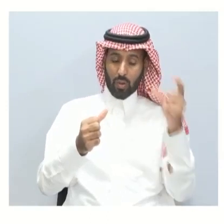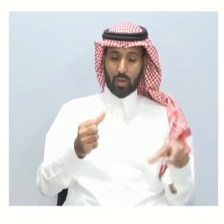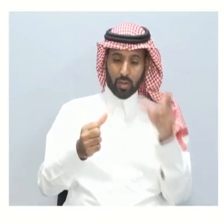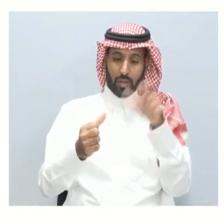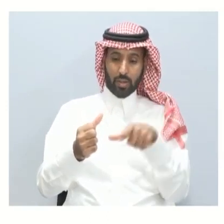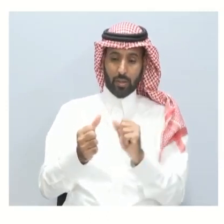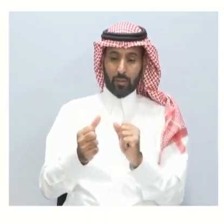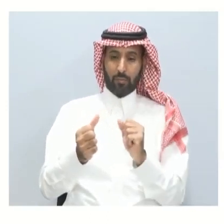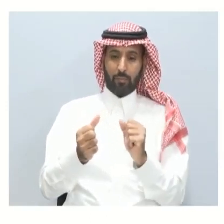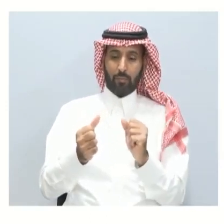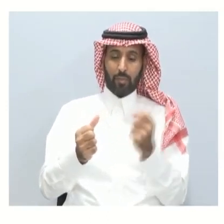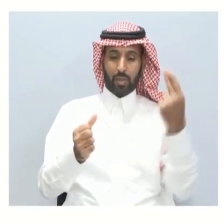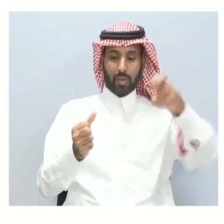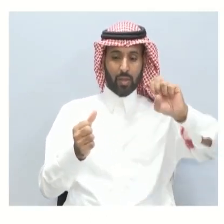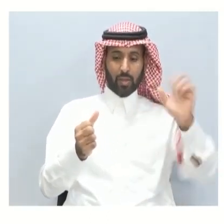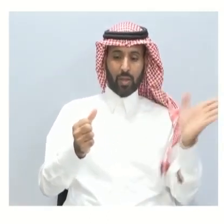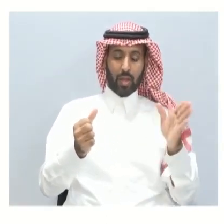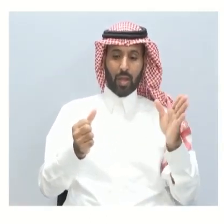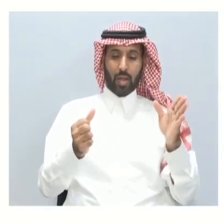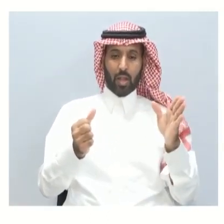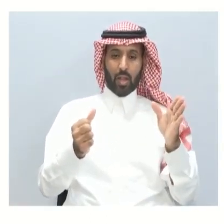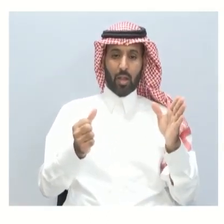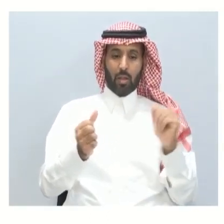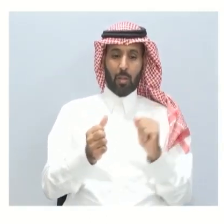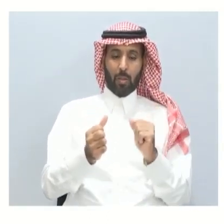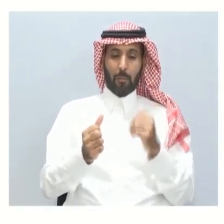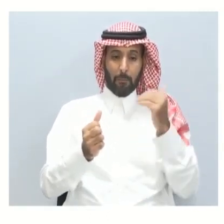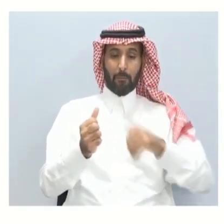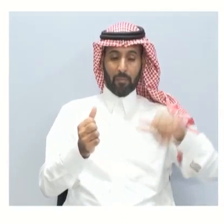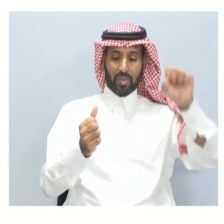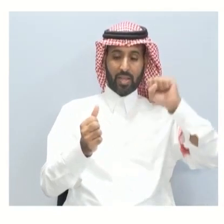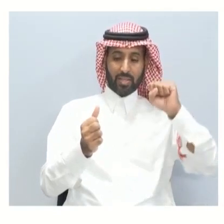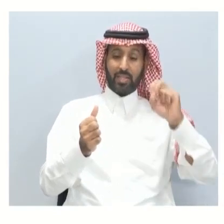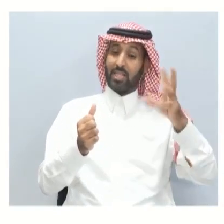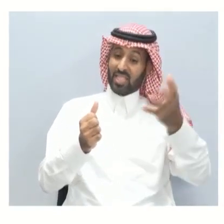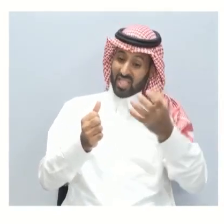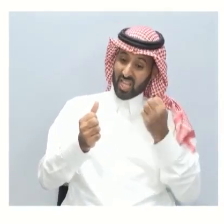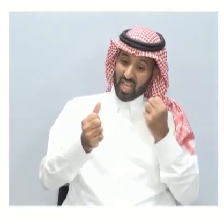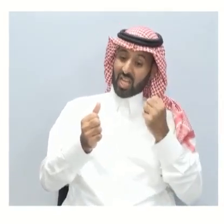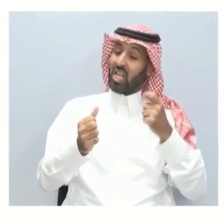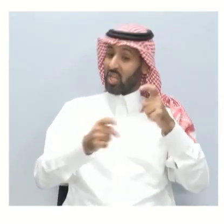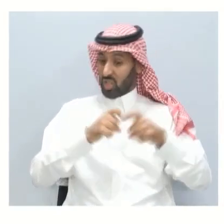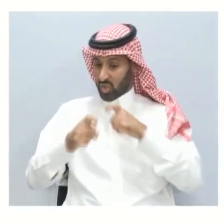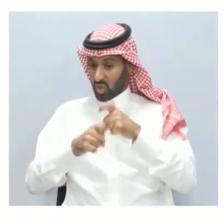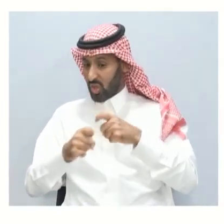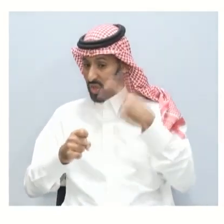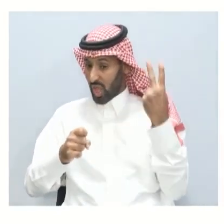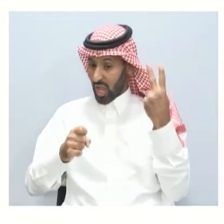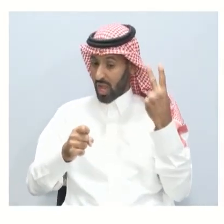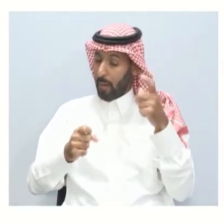وعنصر الهيليوم طبعا قلنا ان المستوى الالكترونين اذا لدي مجموعتين